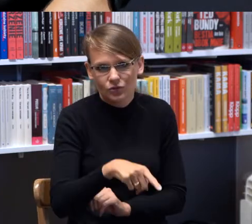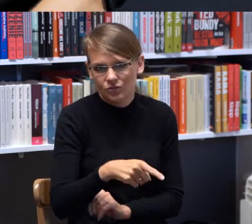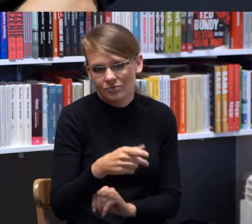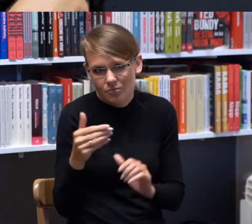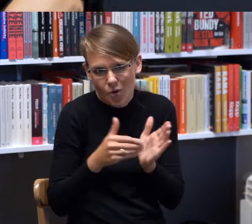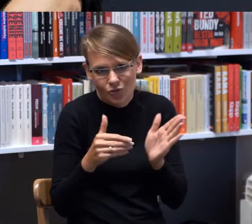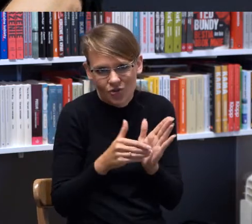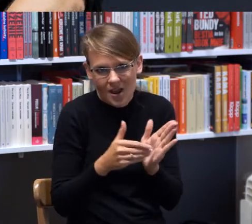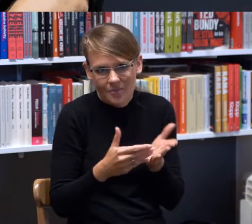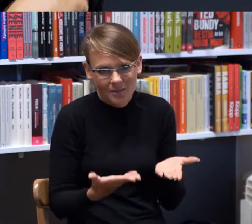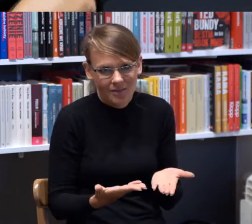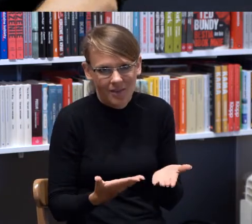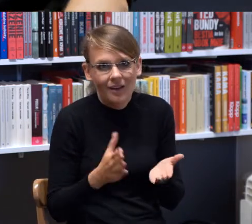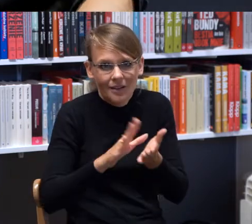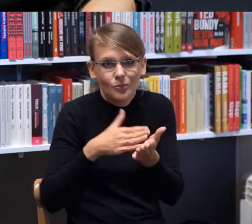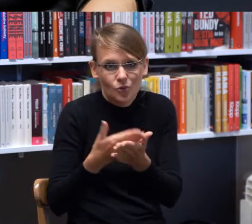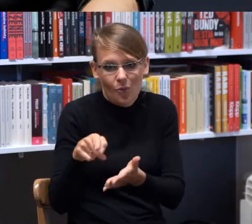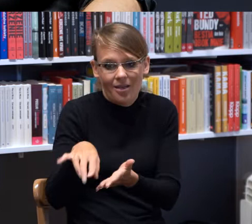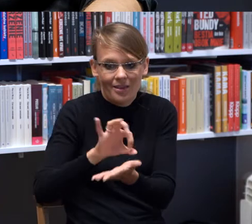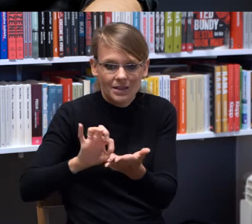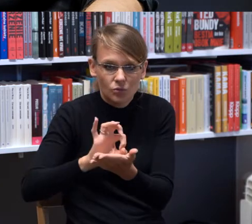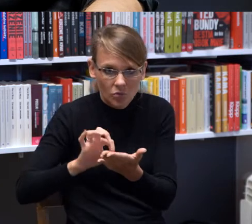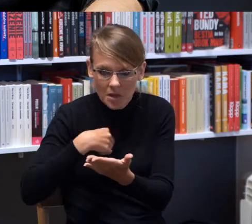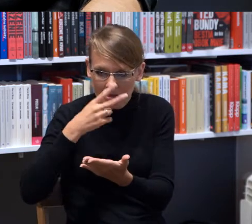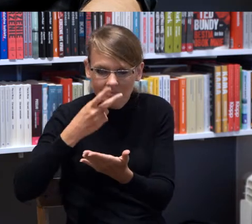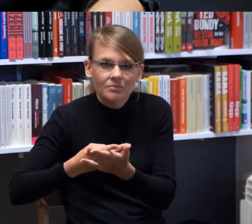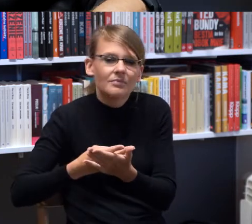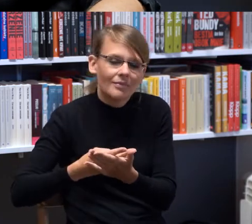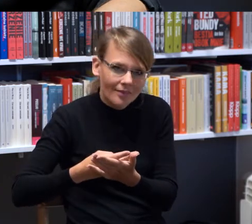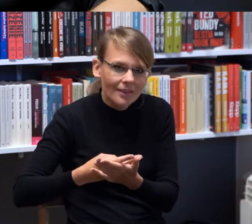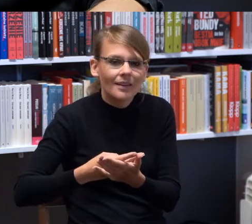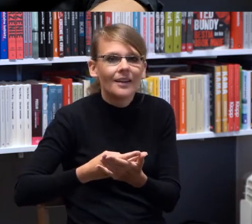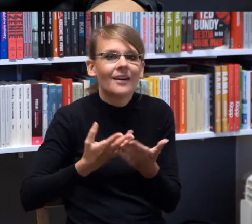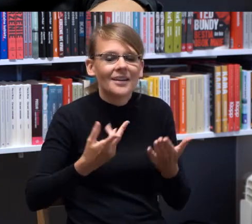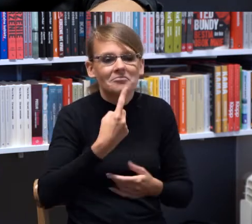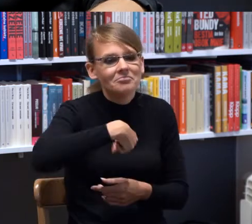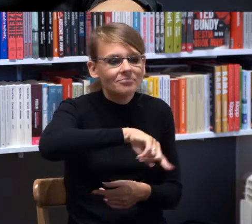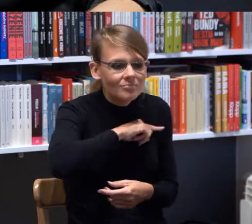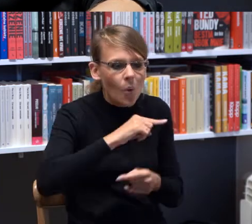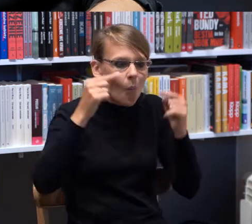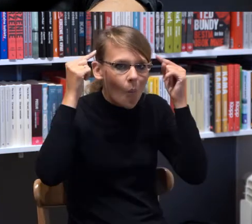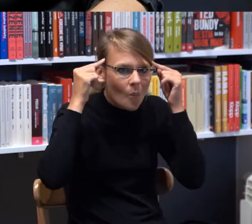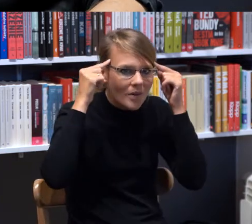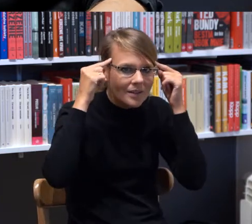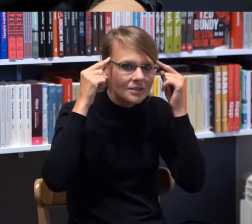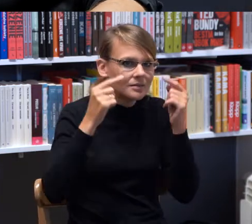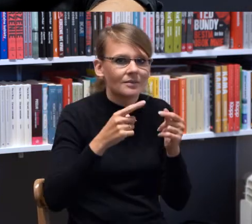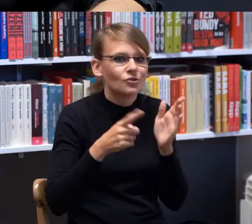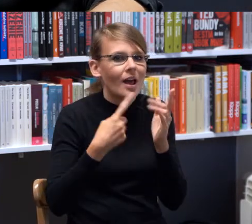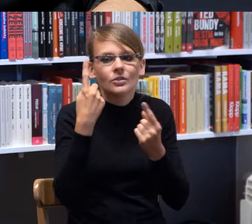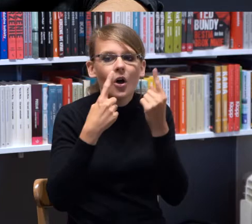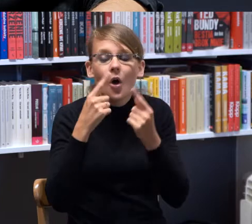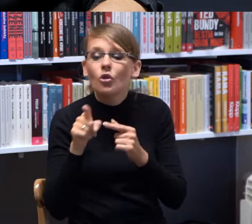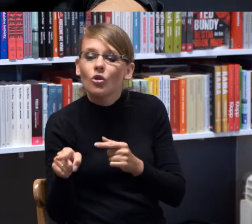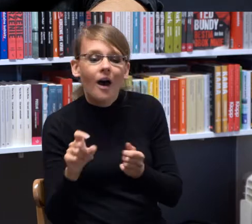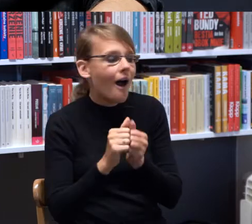szalenie potrzebne i przydatne. No bo przykład tego rysunku mi pokazał, że jednak nasze umysły grawitują w stronę albo